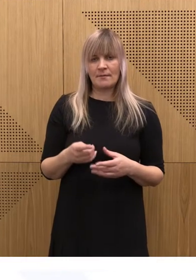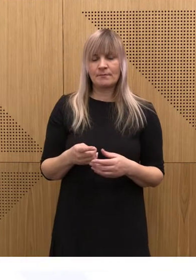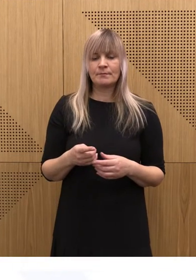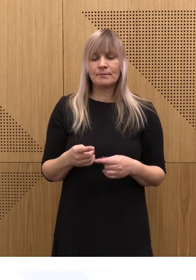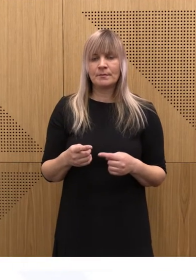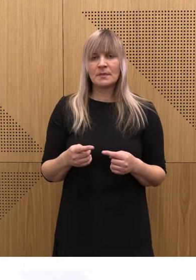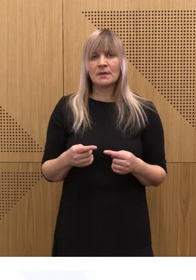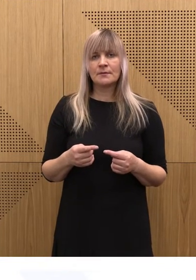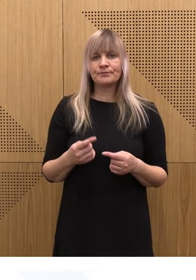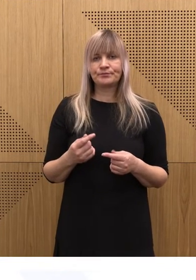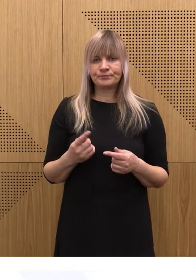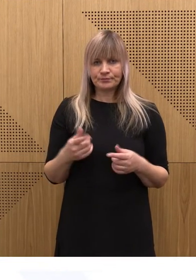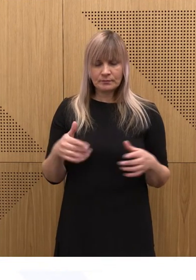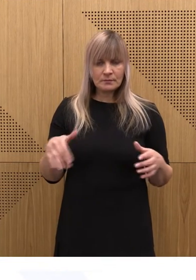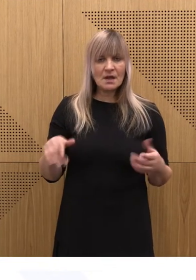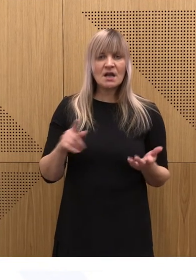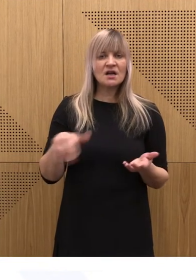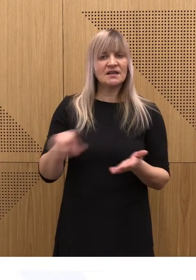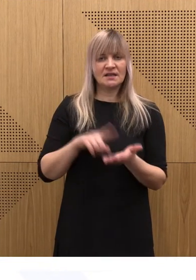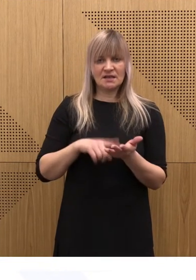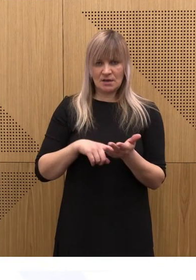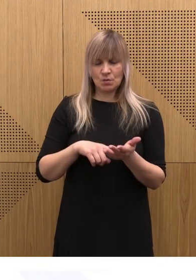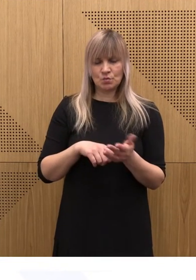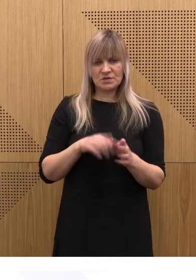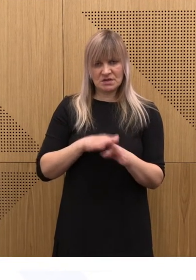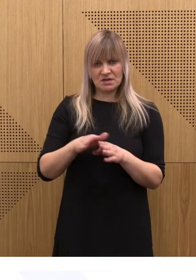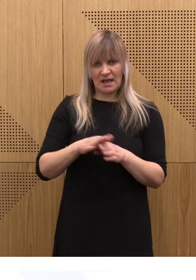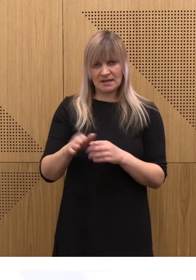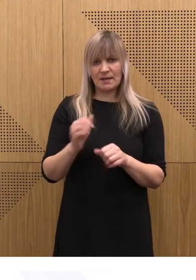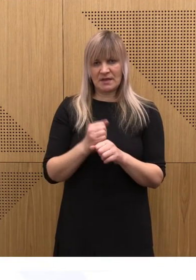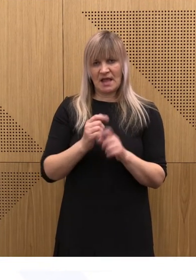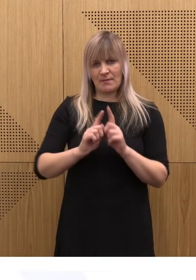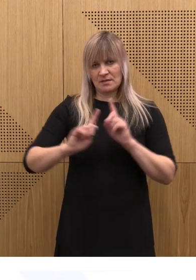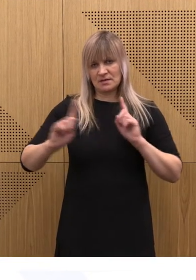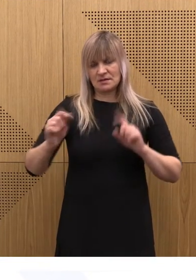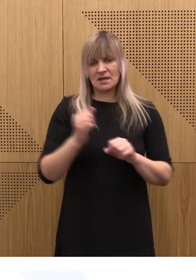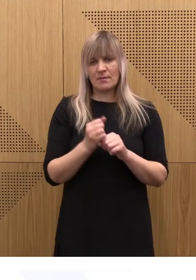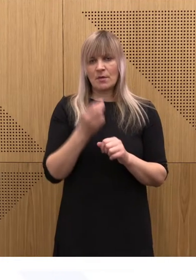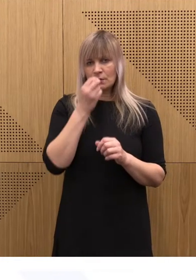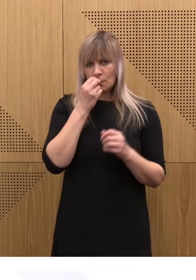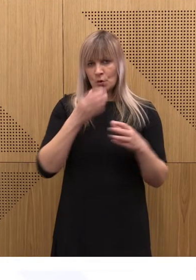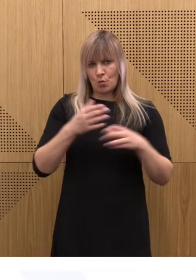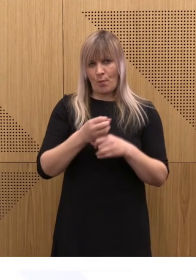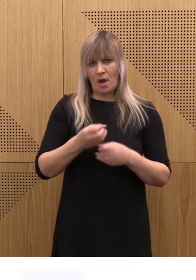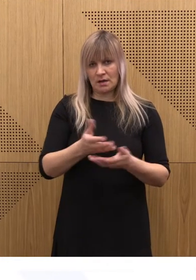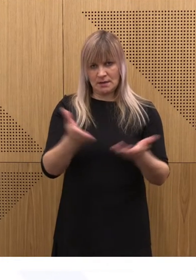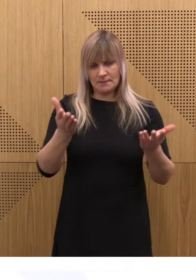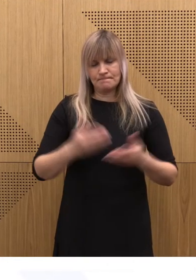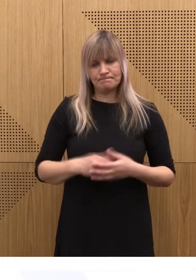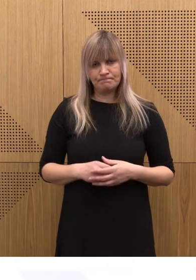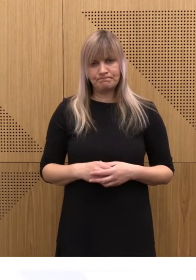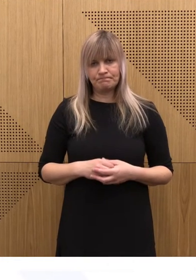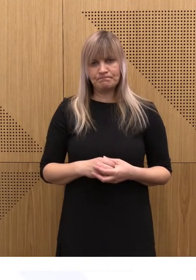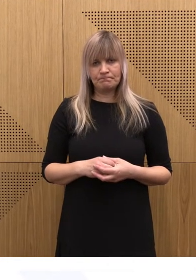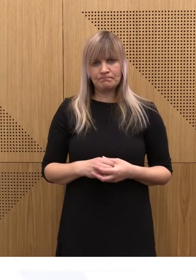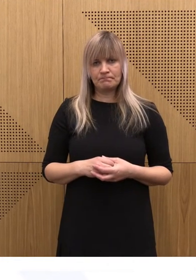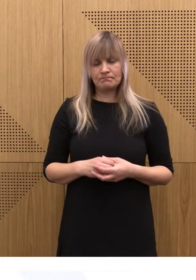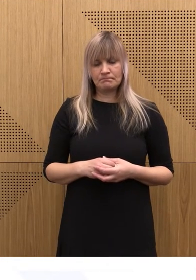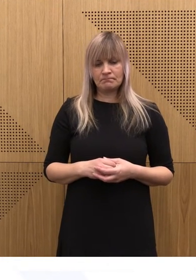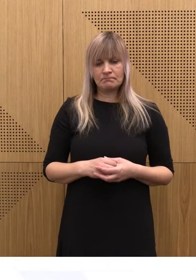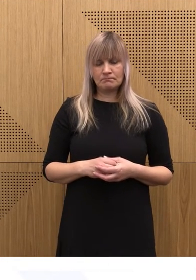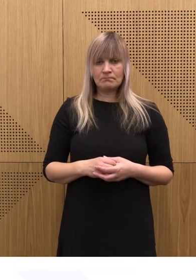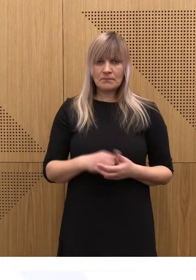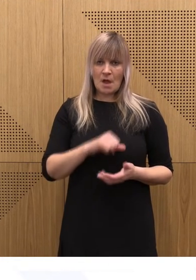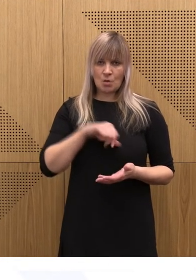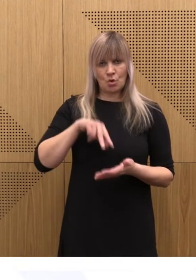seda kõiki nõudmisi silmas pidavalt distantsi hoides ja ainult siis toidupakkidega, et